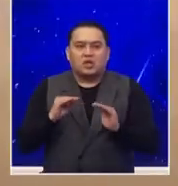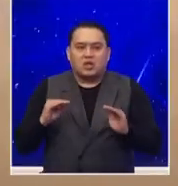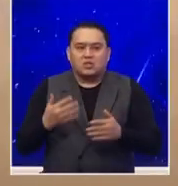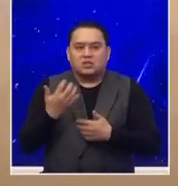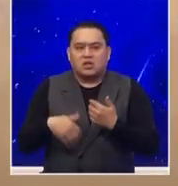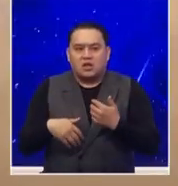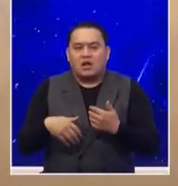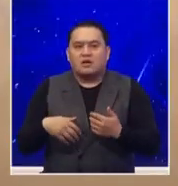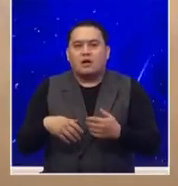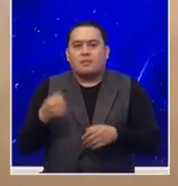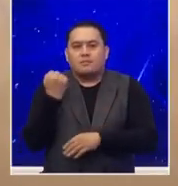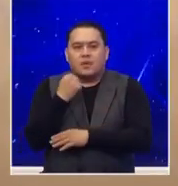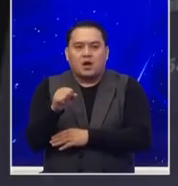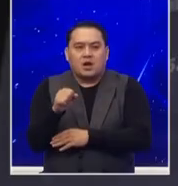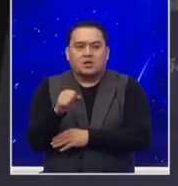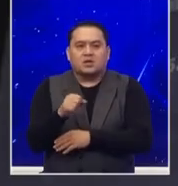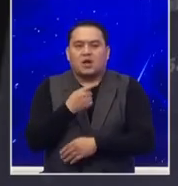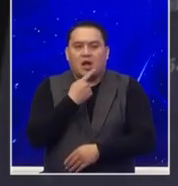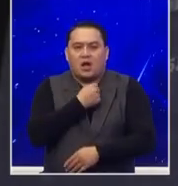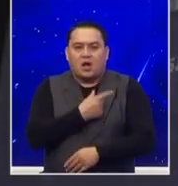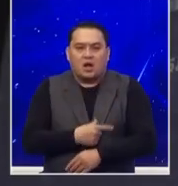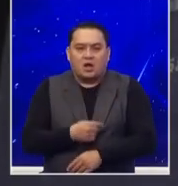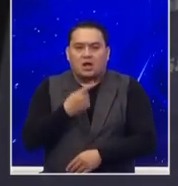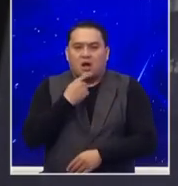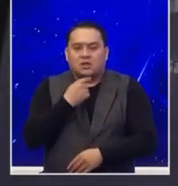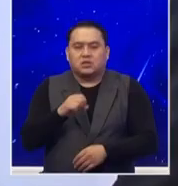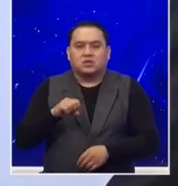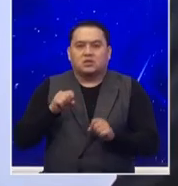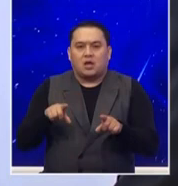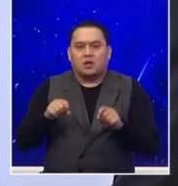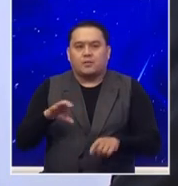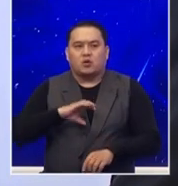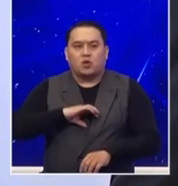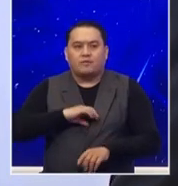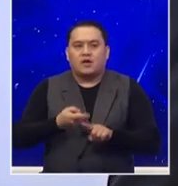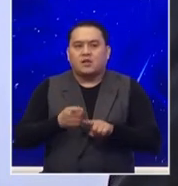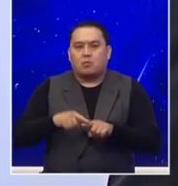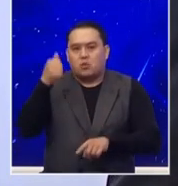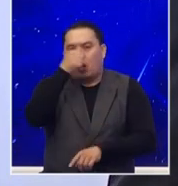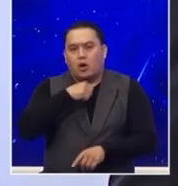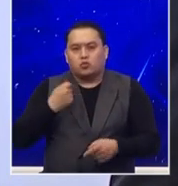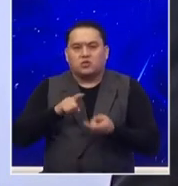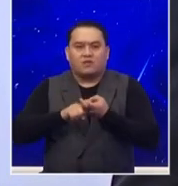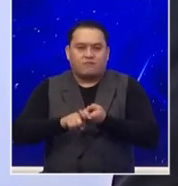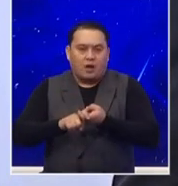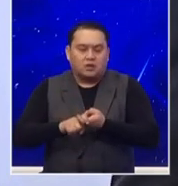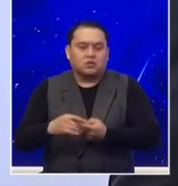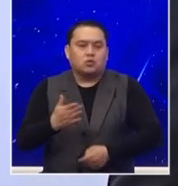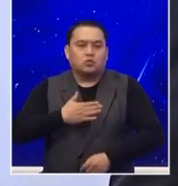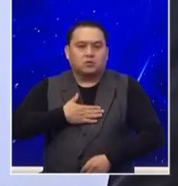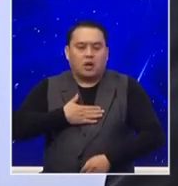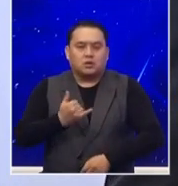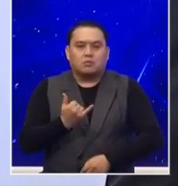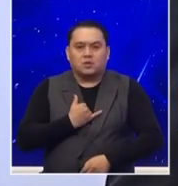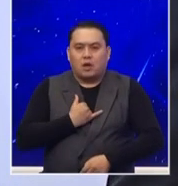Среди них немало обладателей красного аттестата и золотой медали. Ну и в этом году, вот в связи с пандемией, наверное,